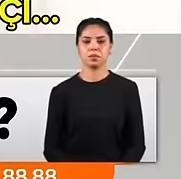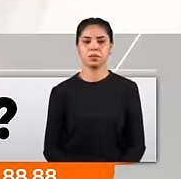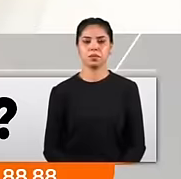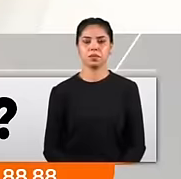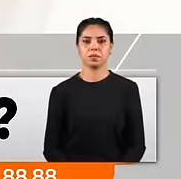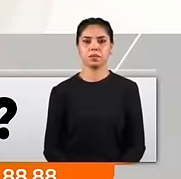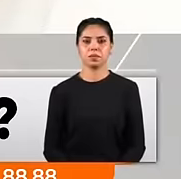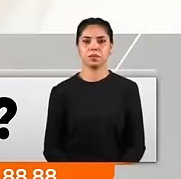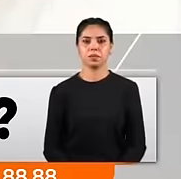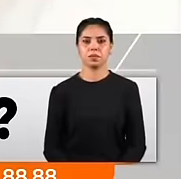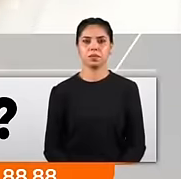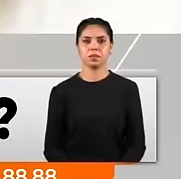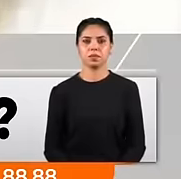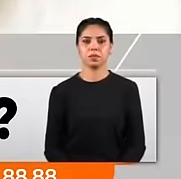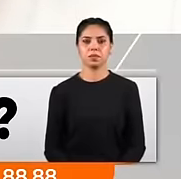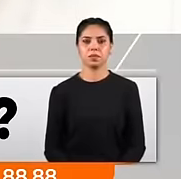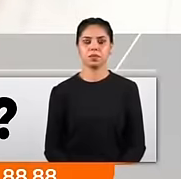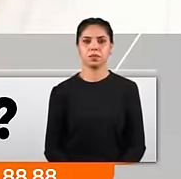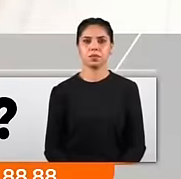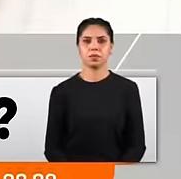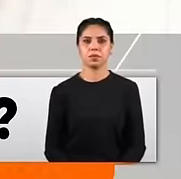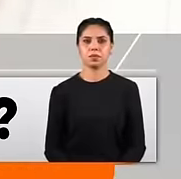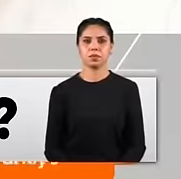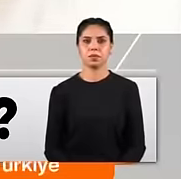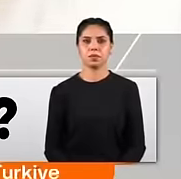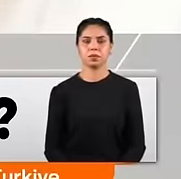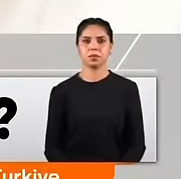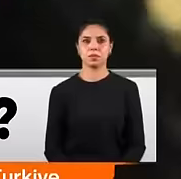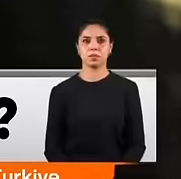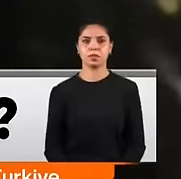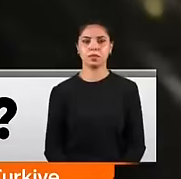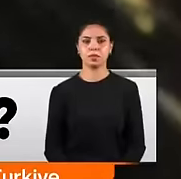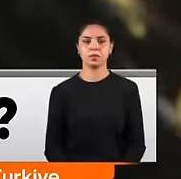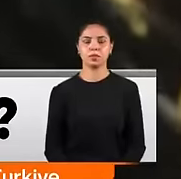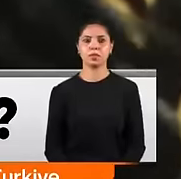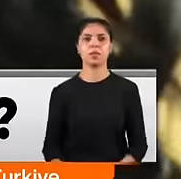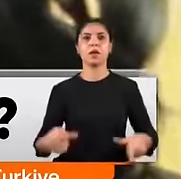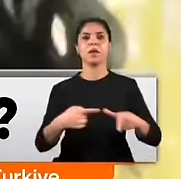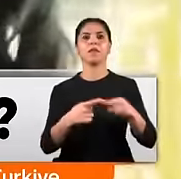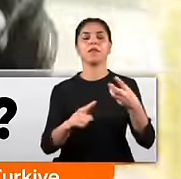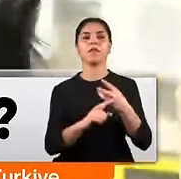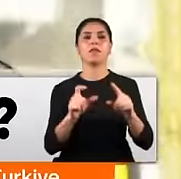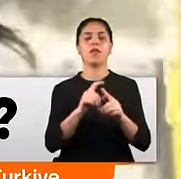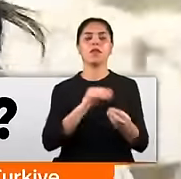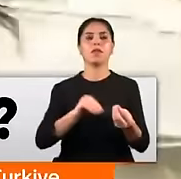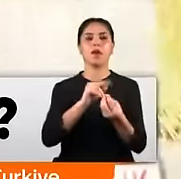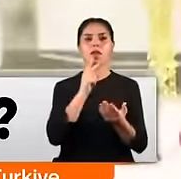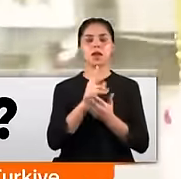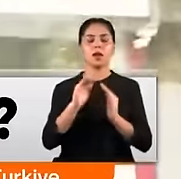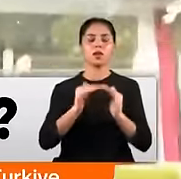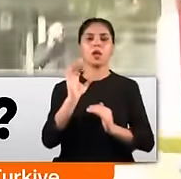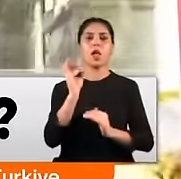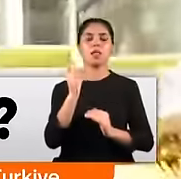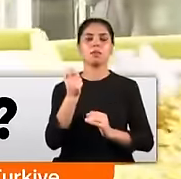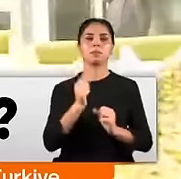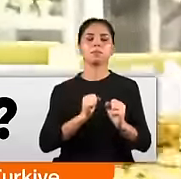bu hafta içi 1950'lere kadar. Şu anda tekrardan düştüğü seviyeleri yakalamaya çalışıyor. Fed'in faiz kararının ardından altın fiyatları da